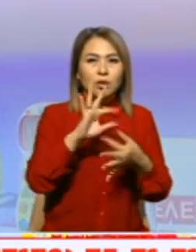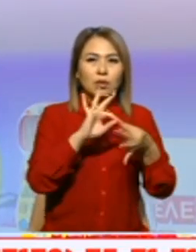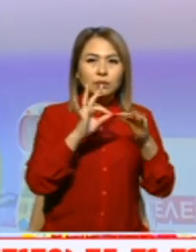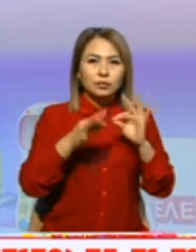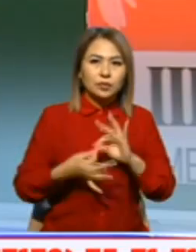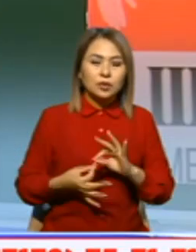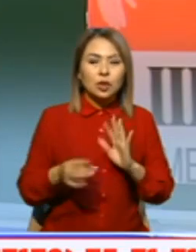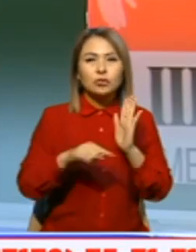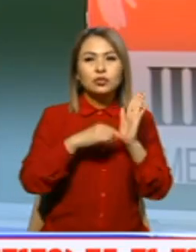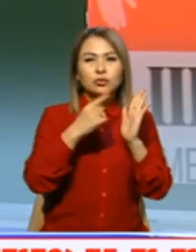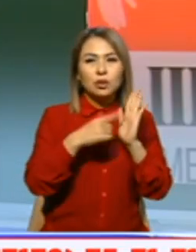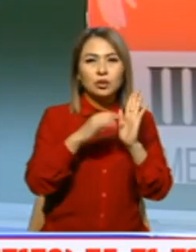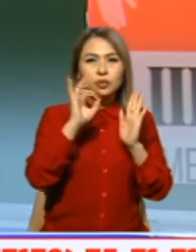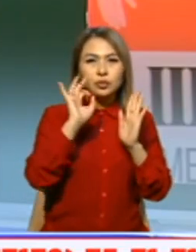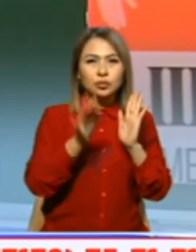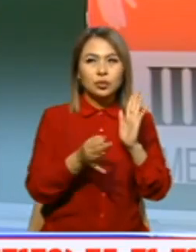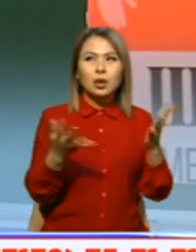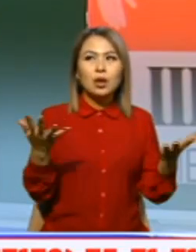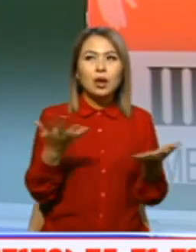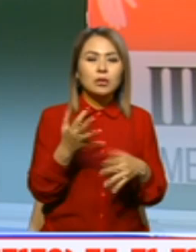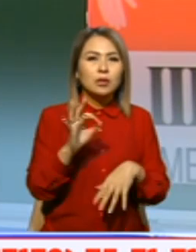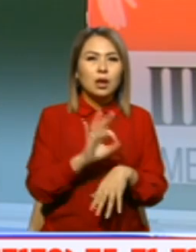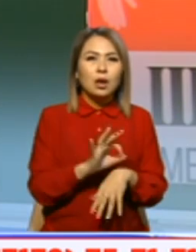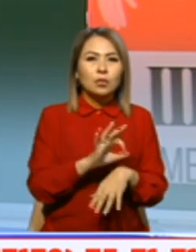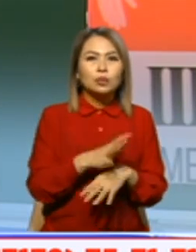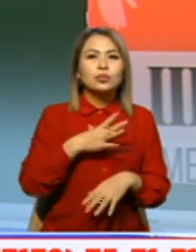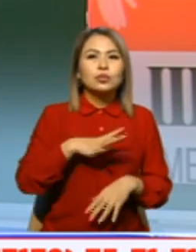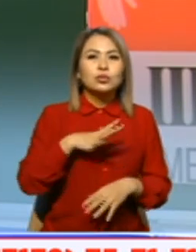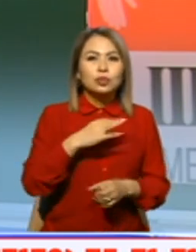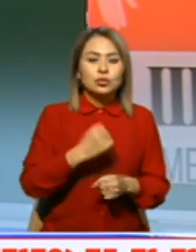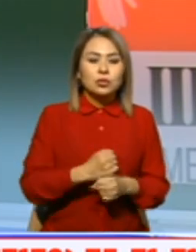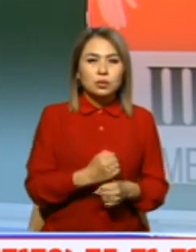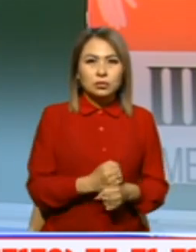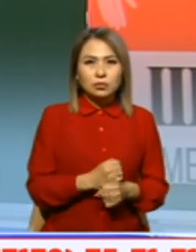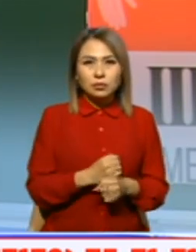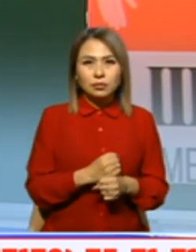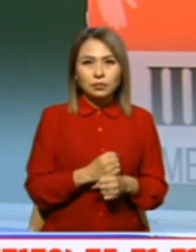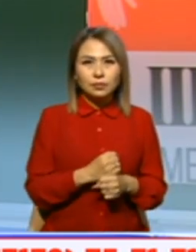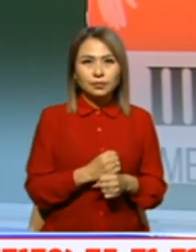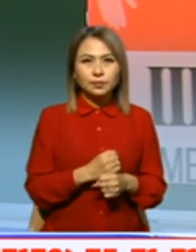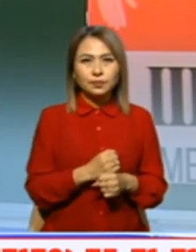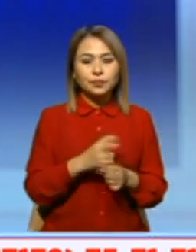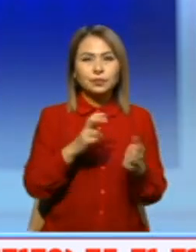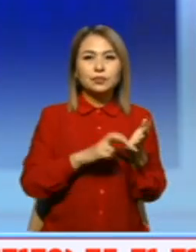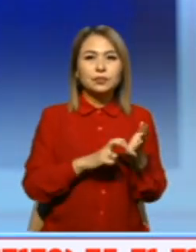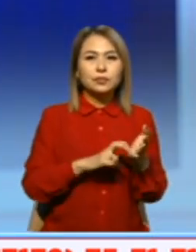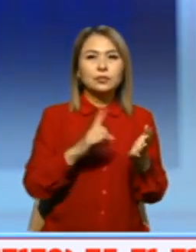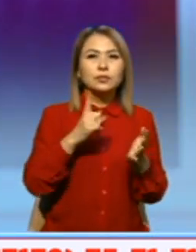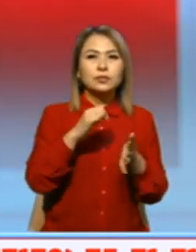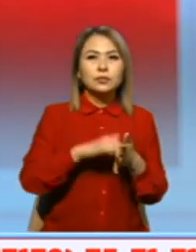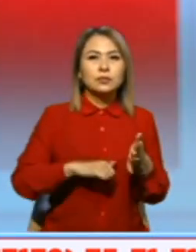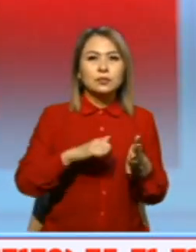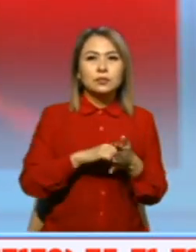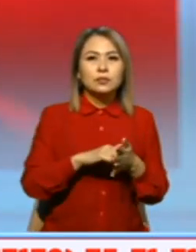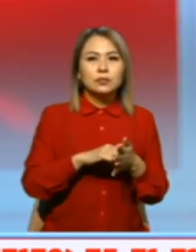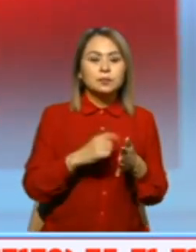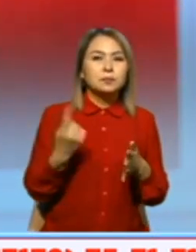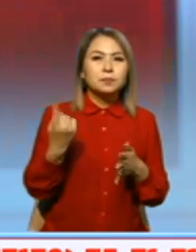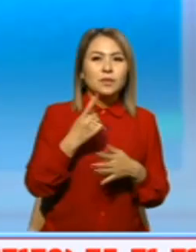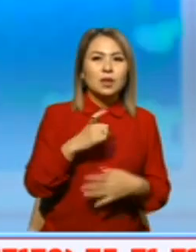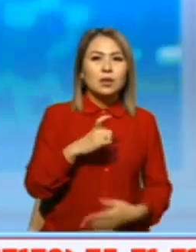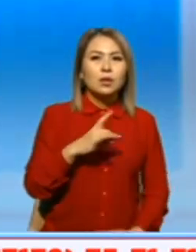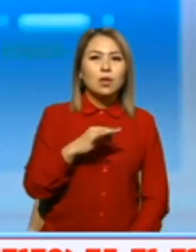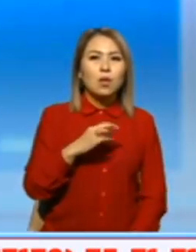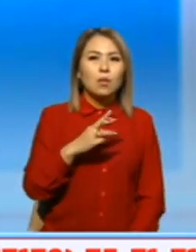Жаңа сұрағыңыз дұрыс айтып өттіңіз, қандай ауру не үшін жасалады, не үшін ата-аналар қорқады деп. Оларда бірінші